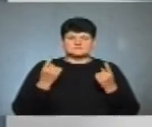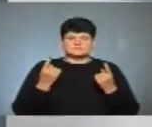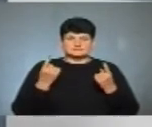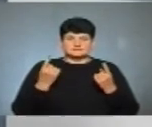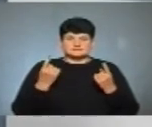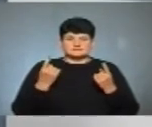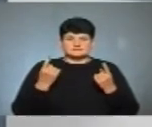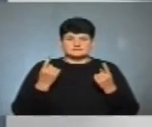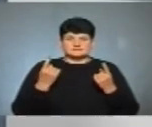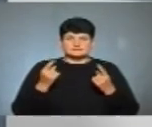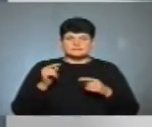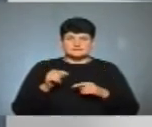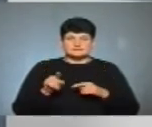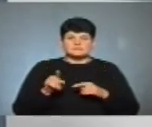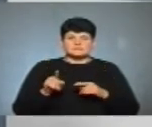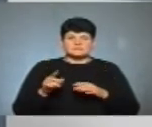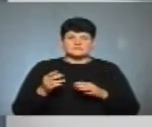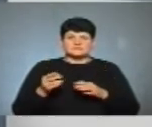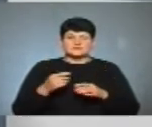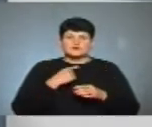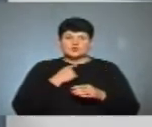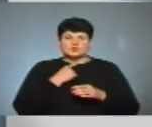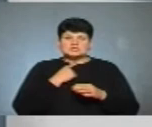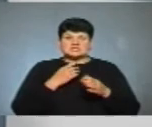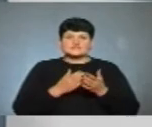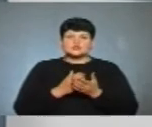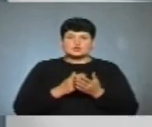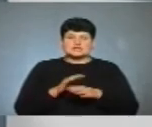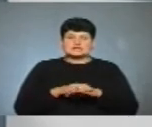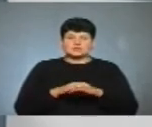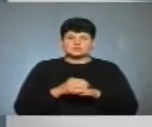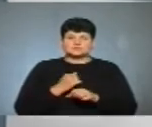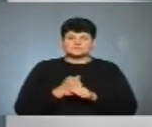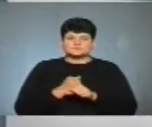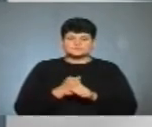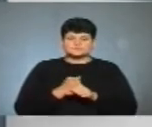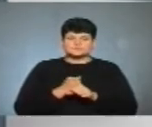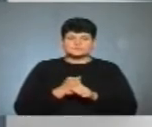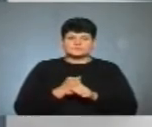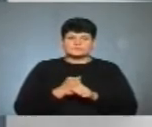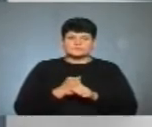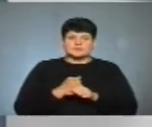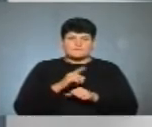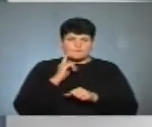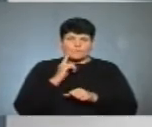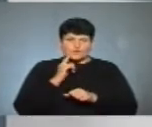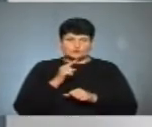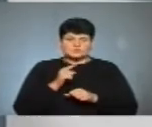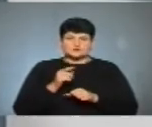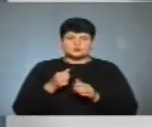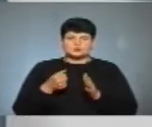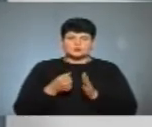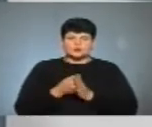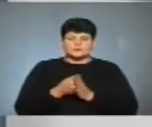великий чинник того, що перетікання голосів від «Слуги народу» здійснювався саме молоді